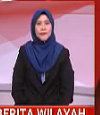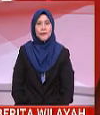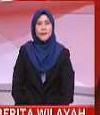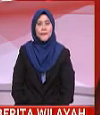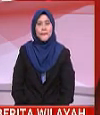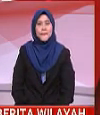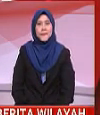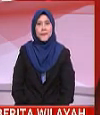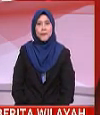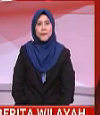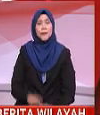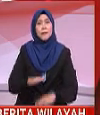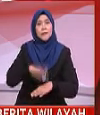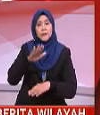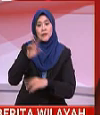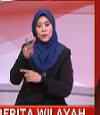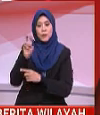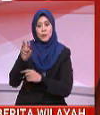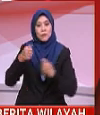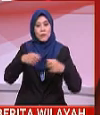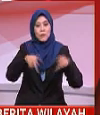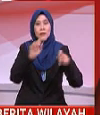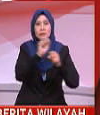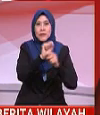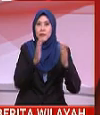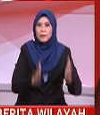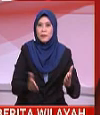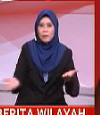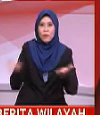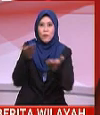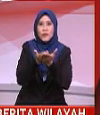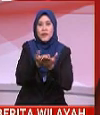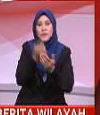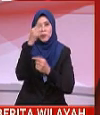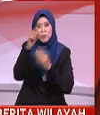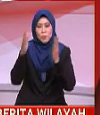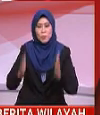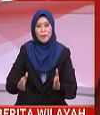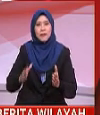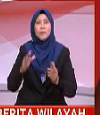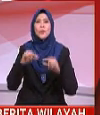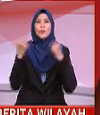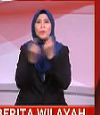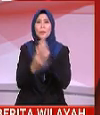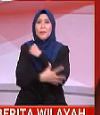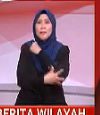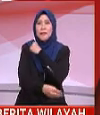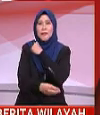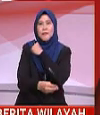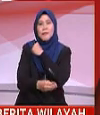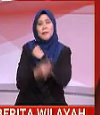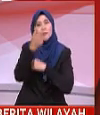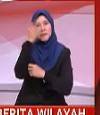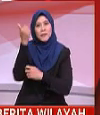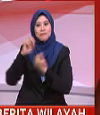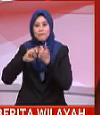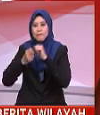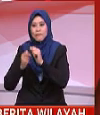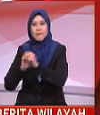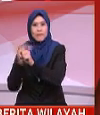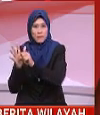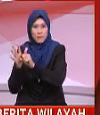Sementara itu, lebih 200 peluang pekerjaan ditawarkan kepada penduduk dan golongan asnaf yang terkesan akibat